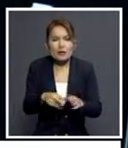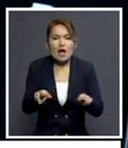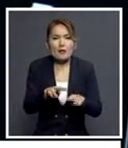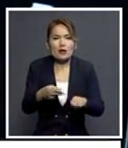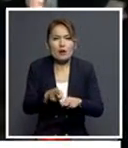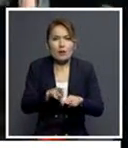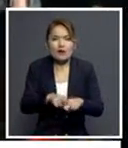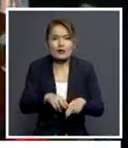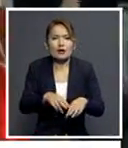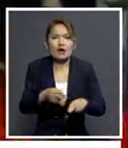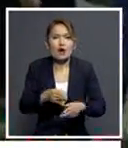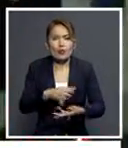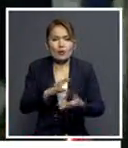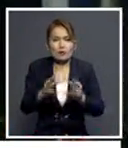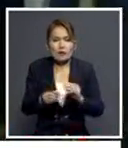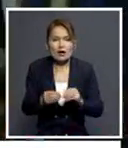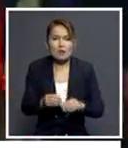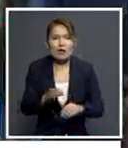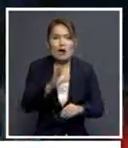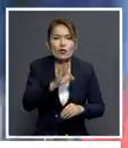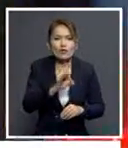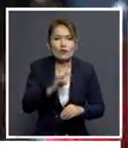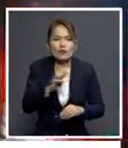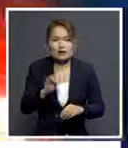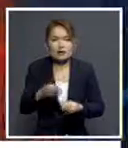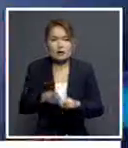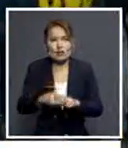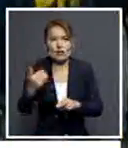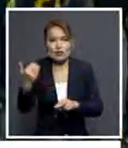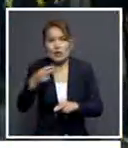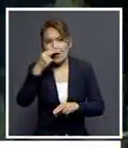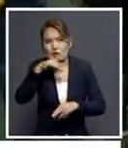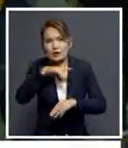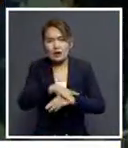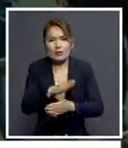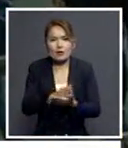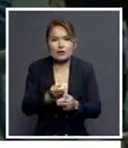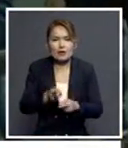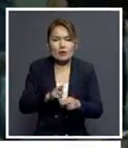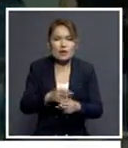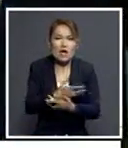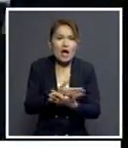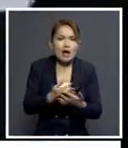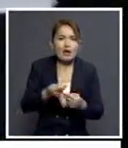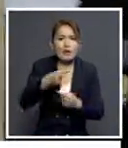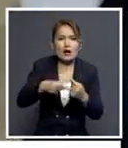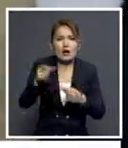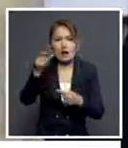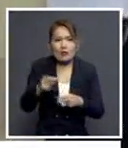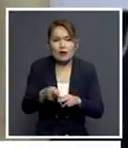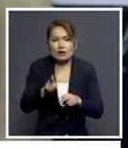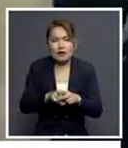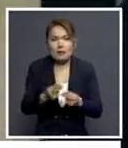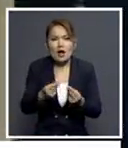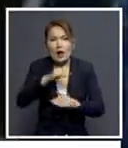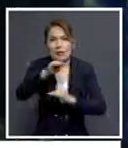көлік жүргізушісі болып жұмыс істеген Оскар Сантенаның күнделігі. Ол күн сайын дәптерге түрлі кәсіпкерлер мен шенеуніктерге